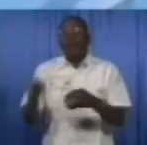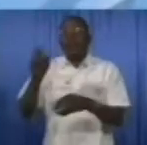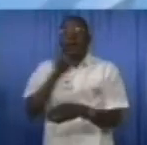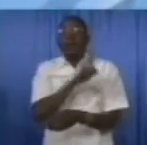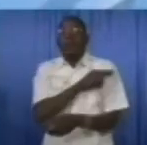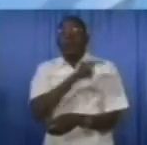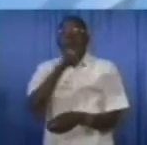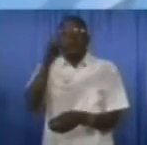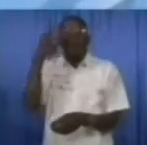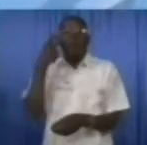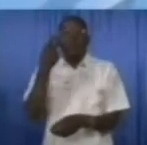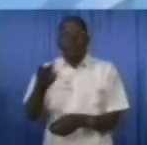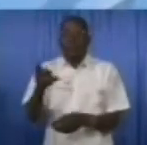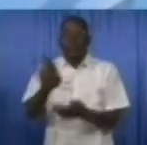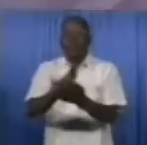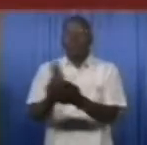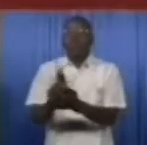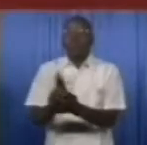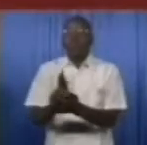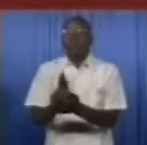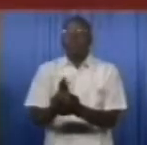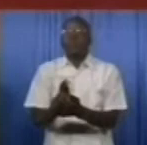a assisté, compte rendu.